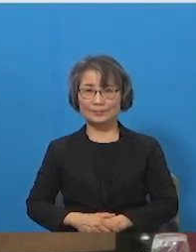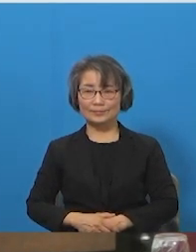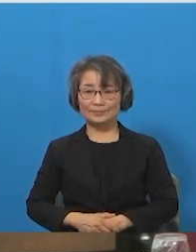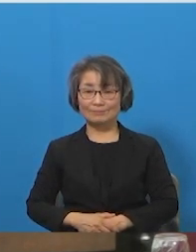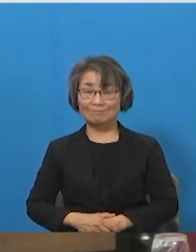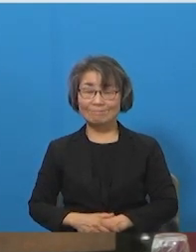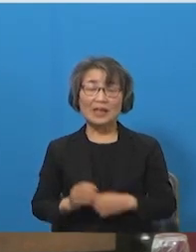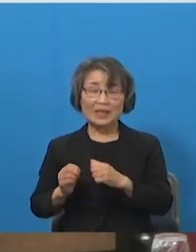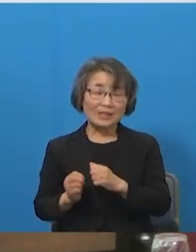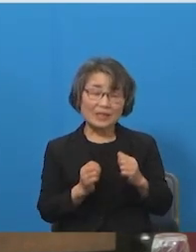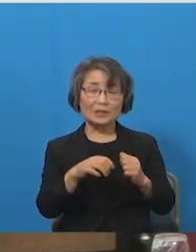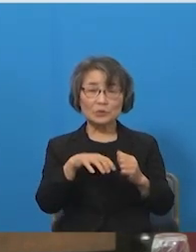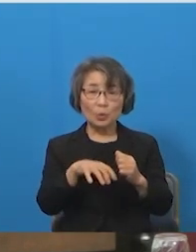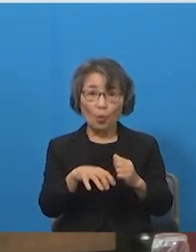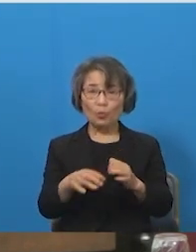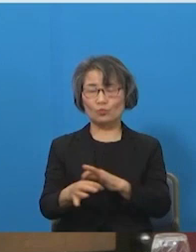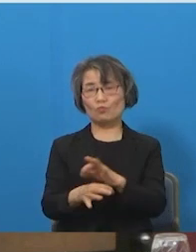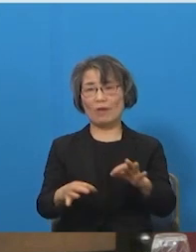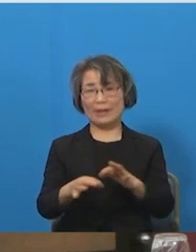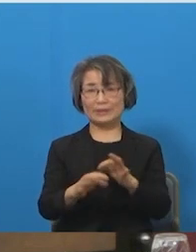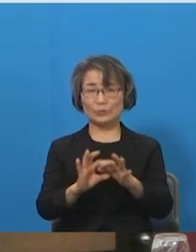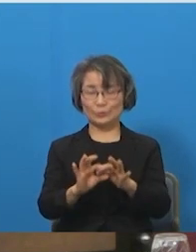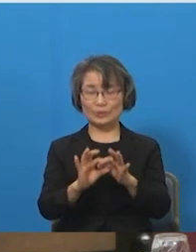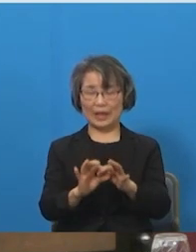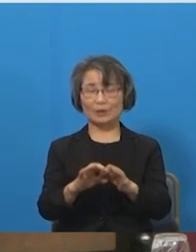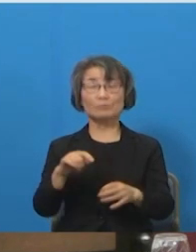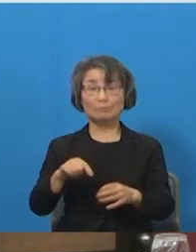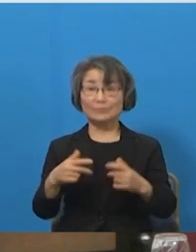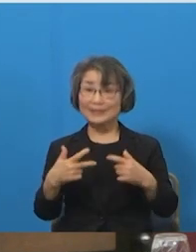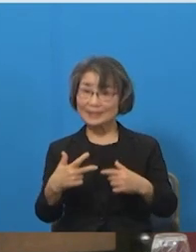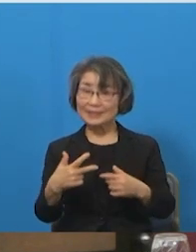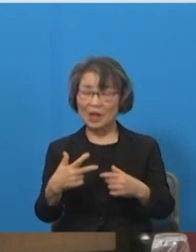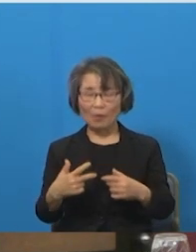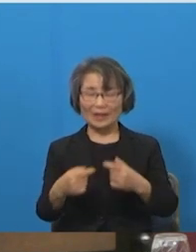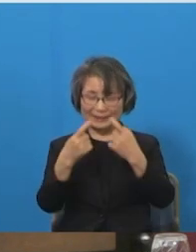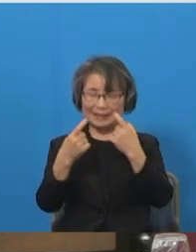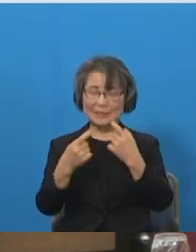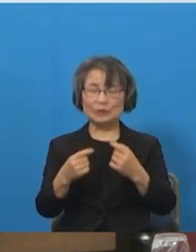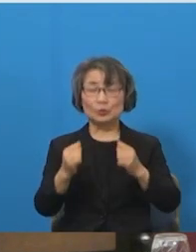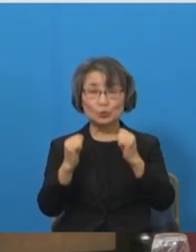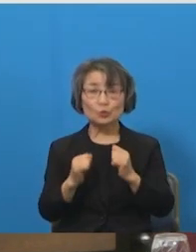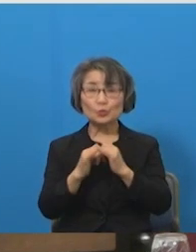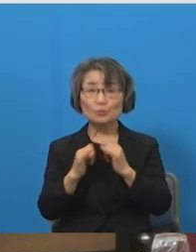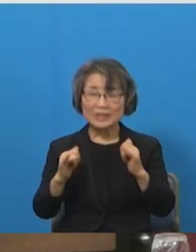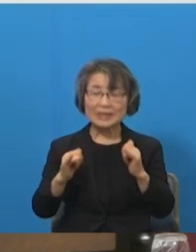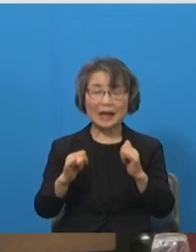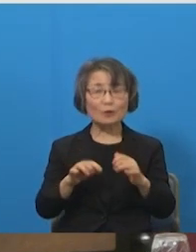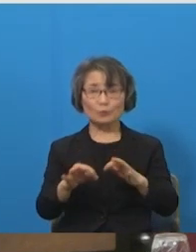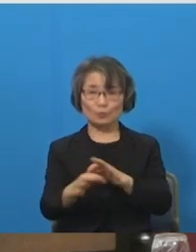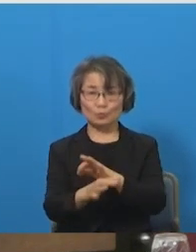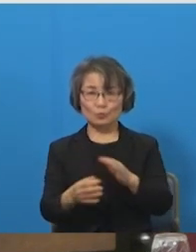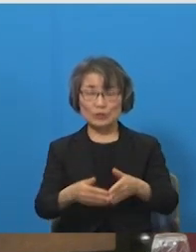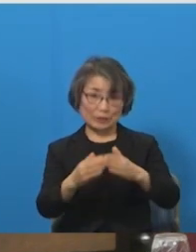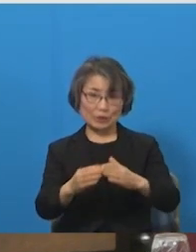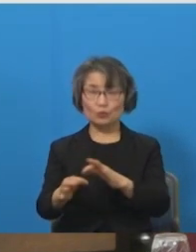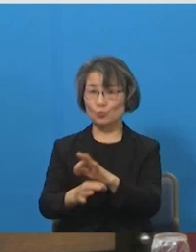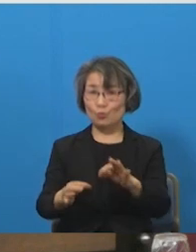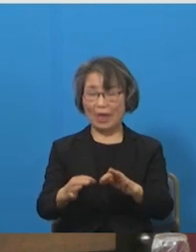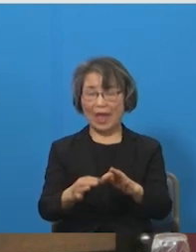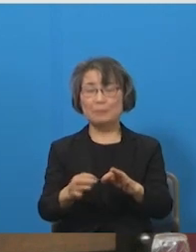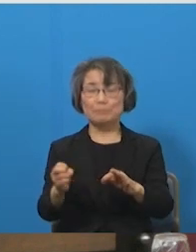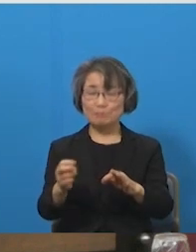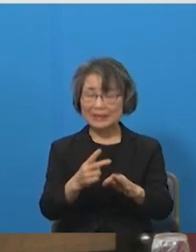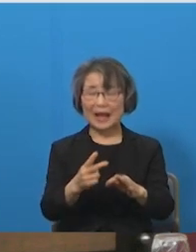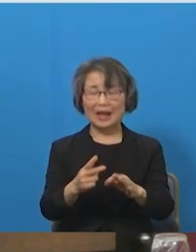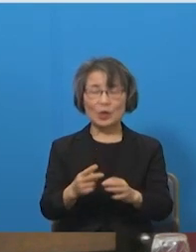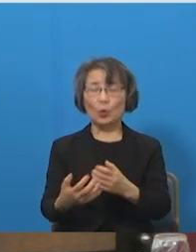避難所運営についてでございます。本市では住民自治による開設運営、自立支援やコミュニティ支援の場、